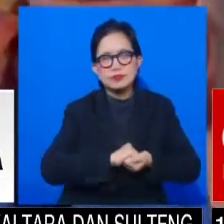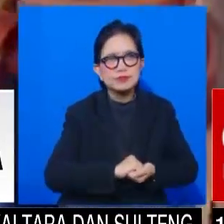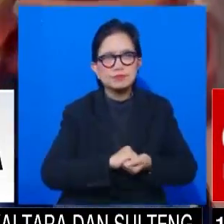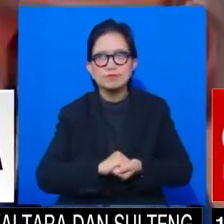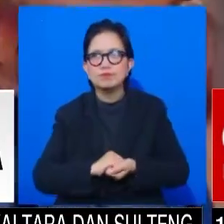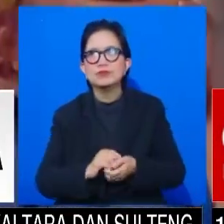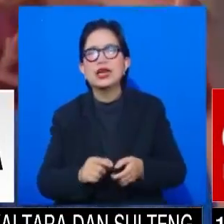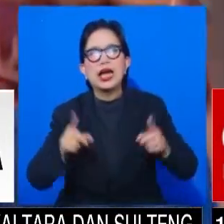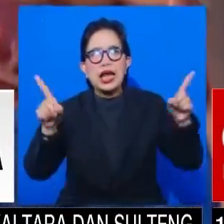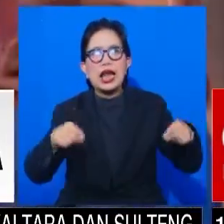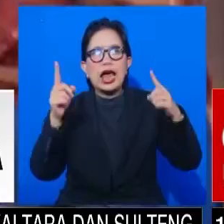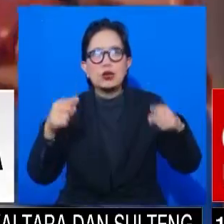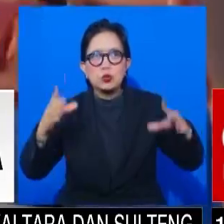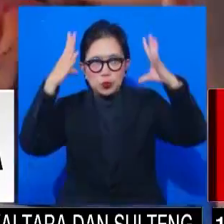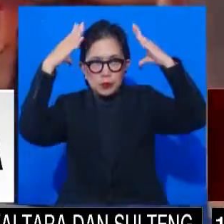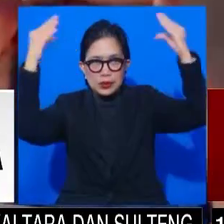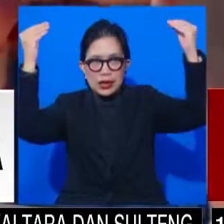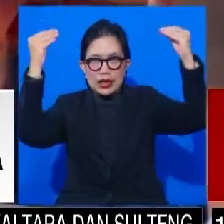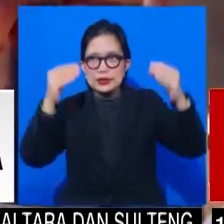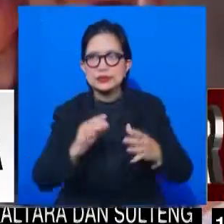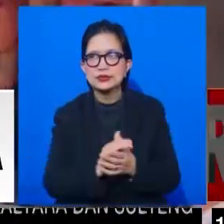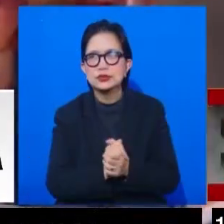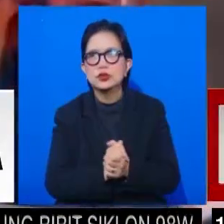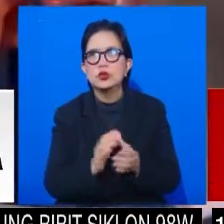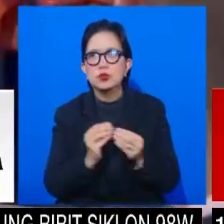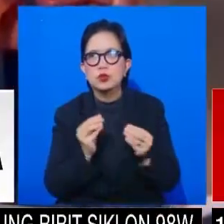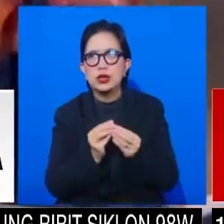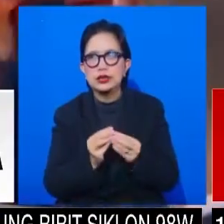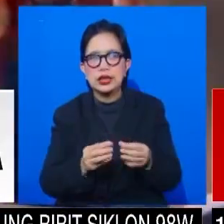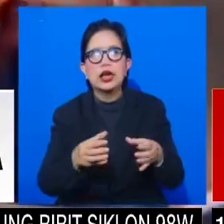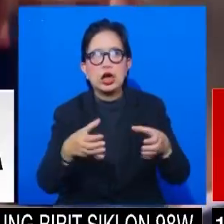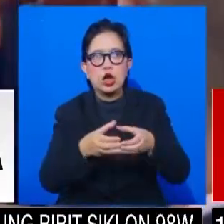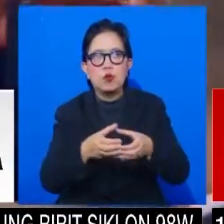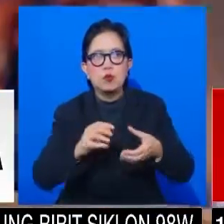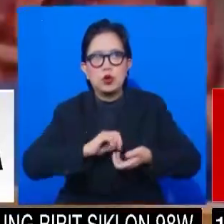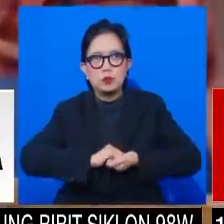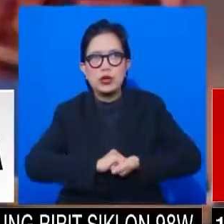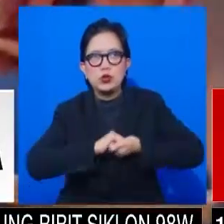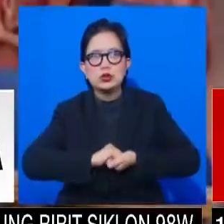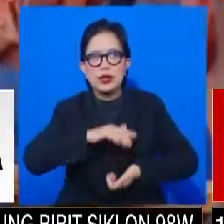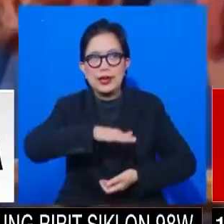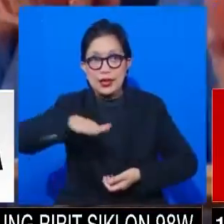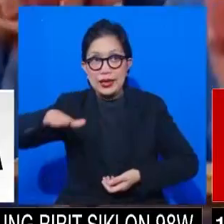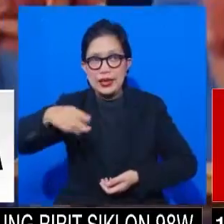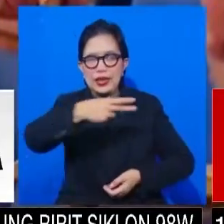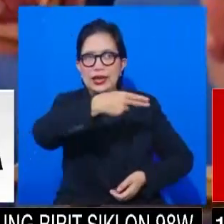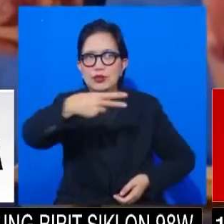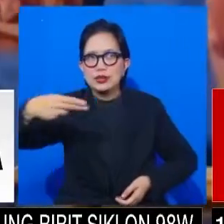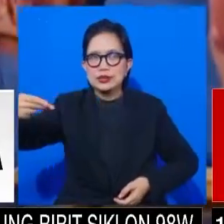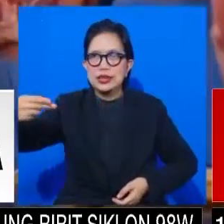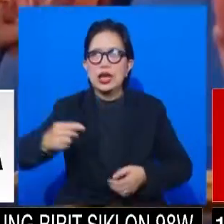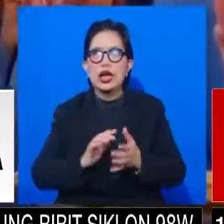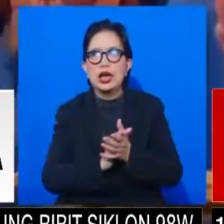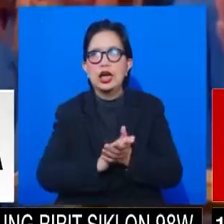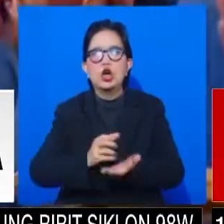Lagu asal Minang Sumatera Barat Tak Tong Tong inilah yang membawa kelompok paduan suara asal Indonesia The Resonance Children's Choir menjadi